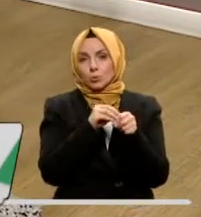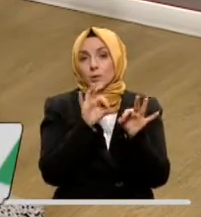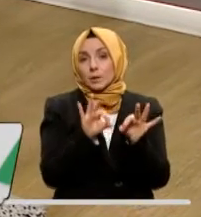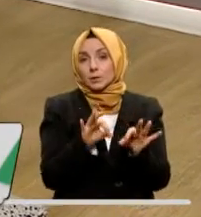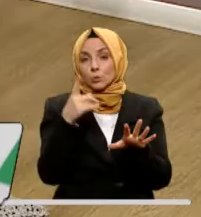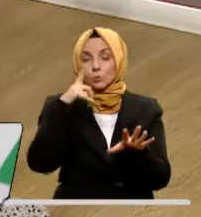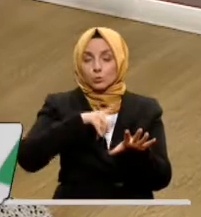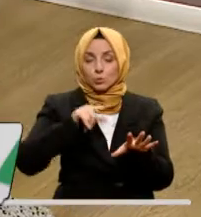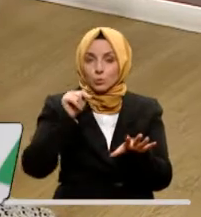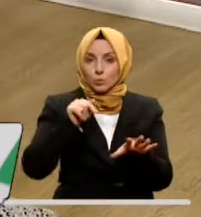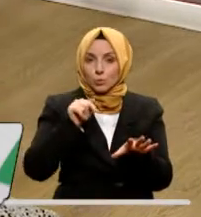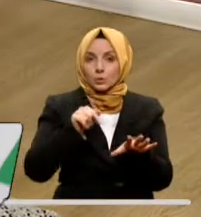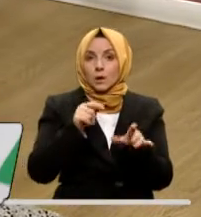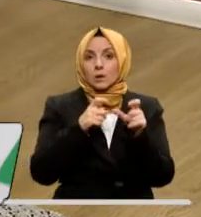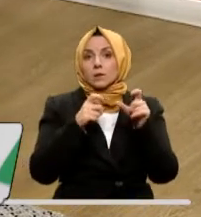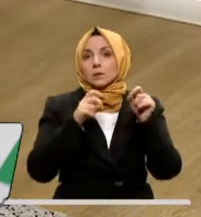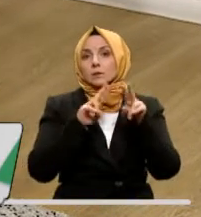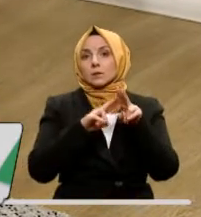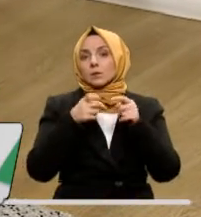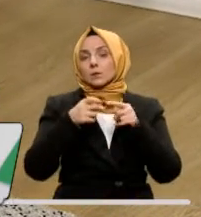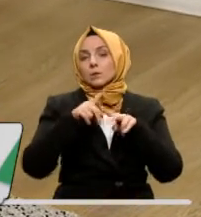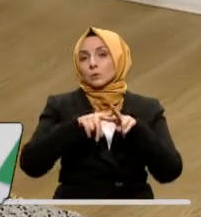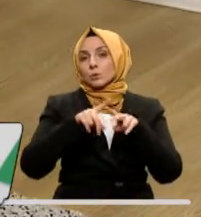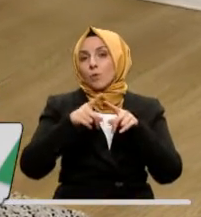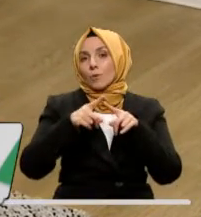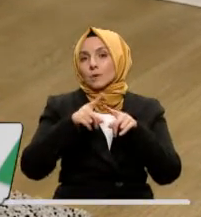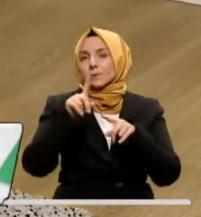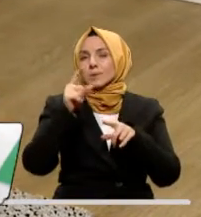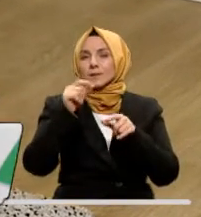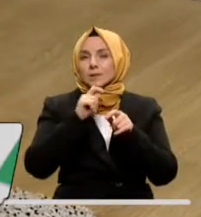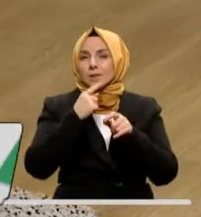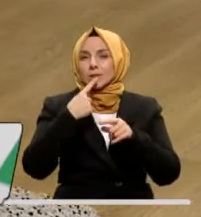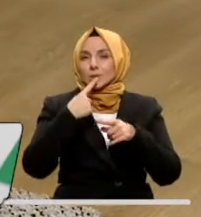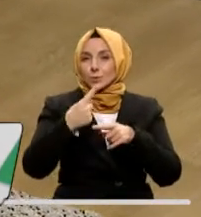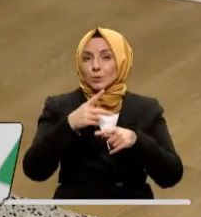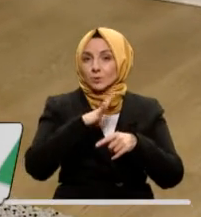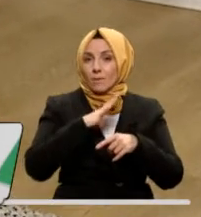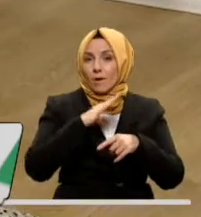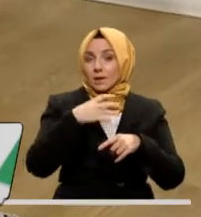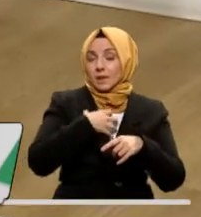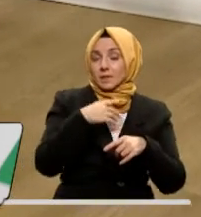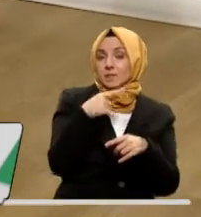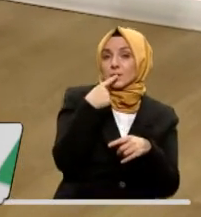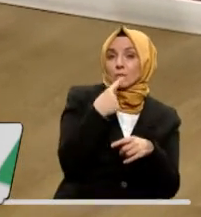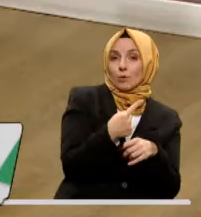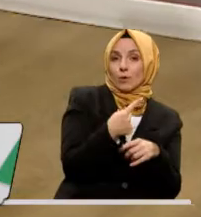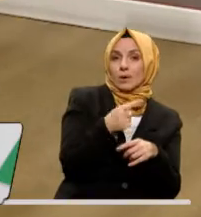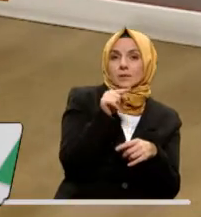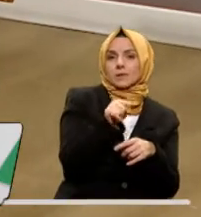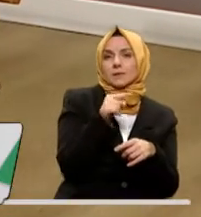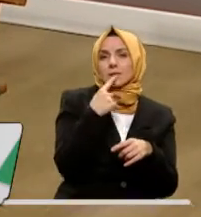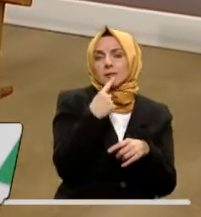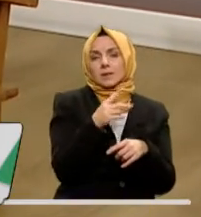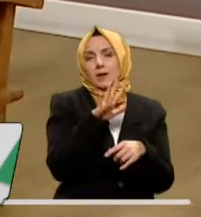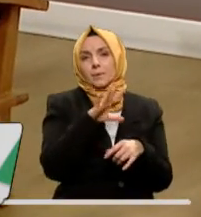da sokrat'ın çok güzel bir sözü var işte kendisine diyorlar ki üstadım size Deseler ki Beş dakika